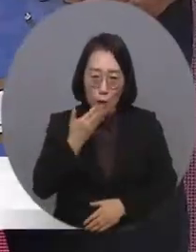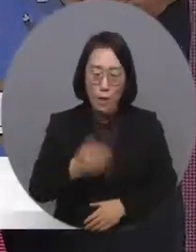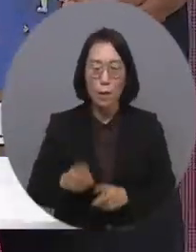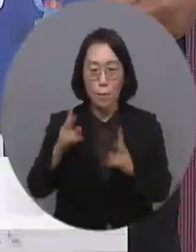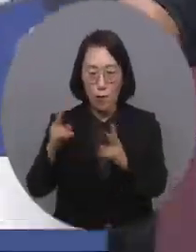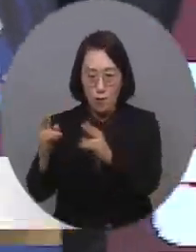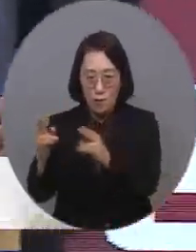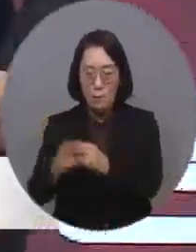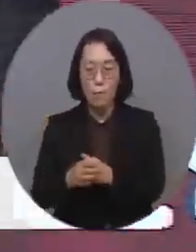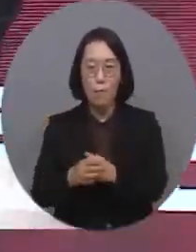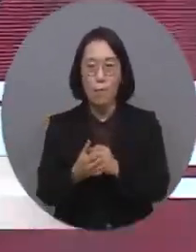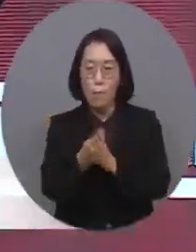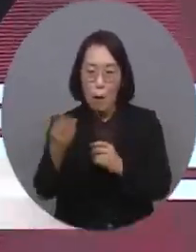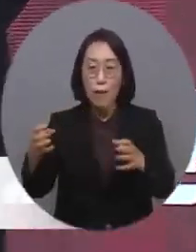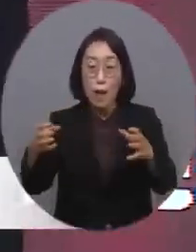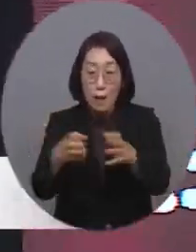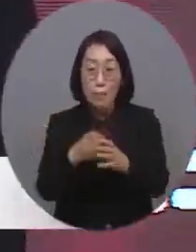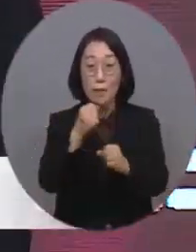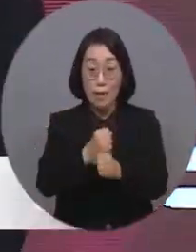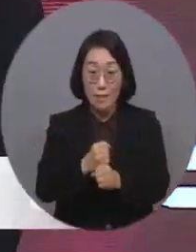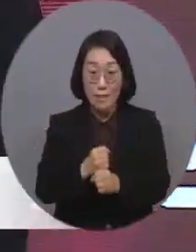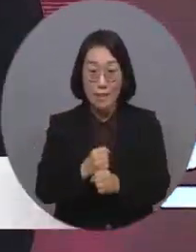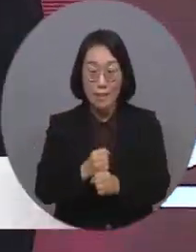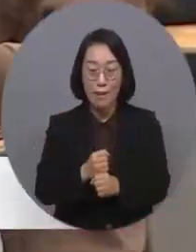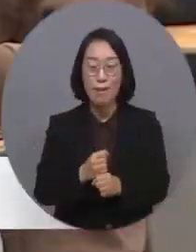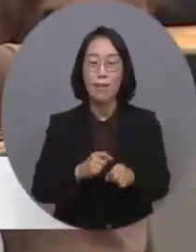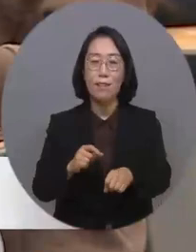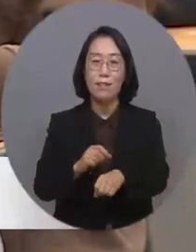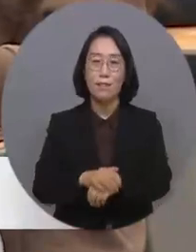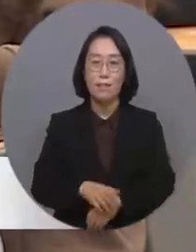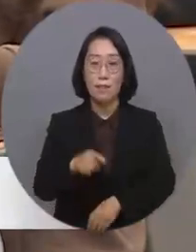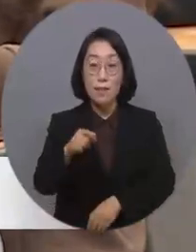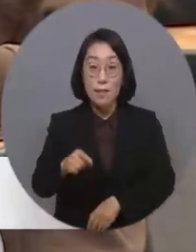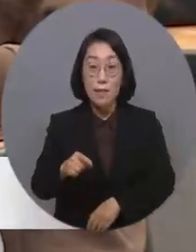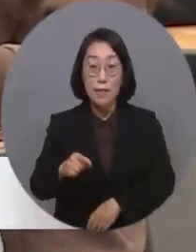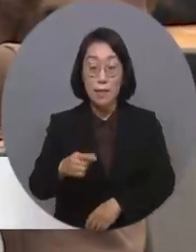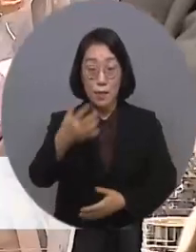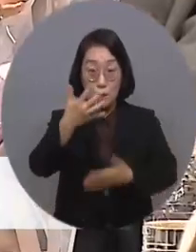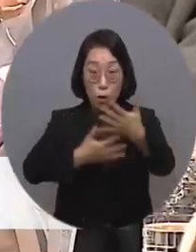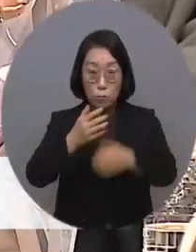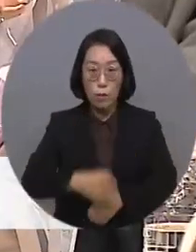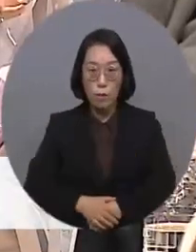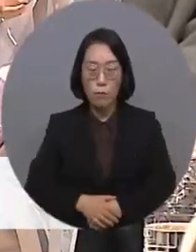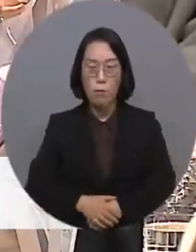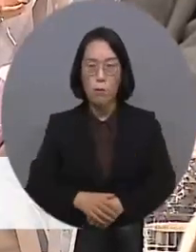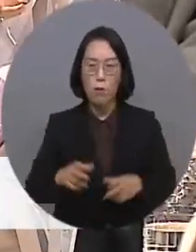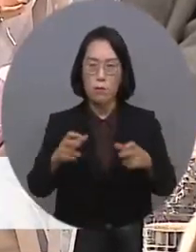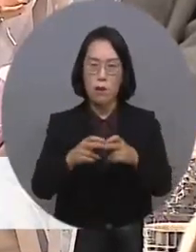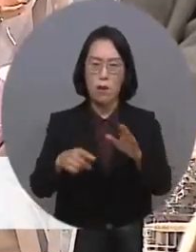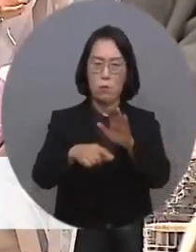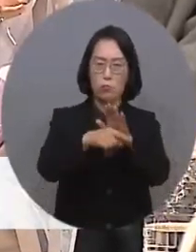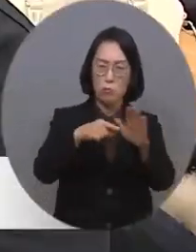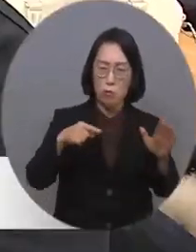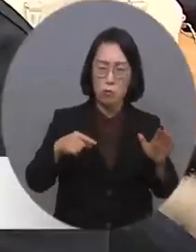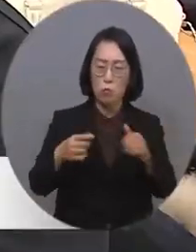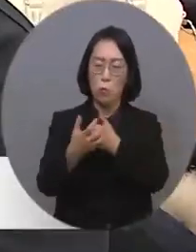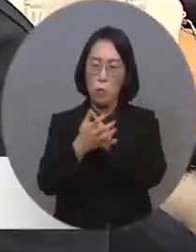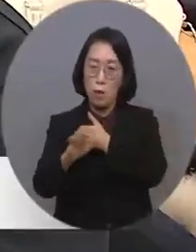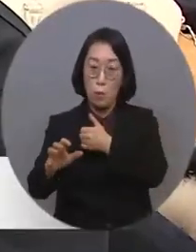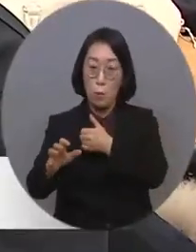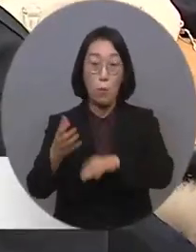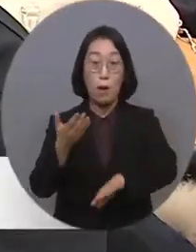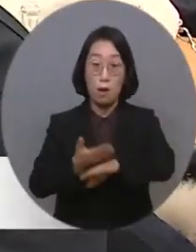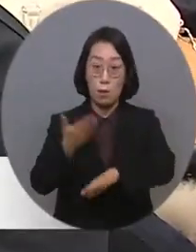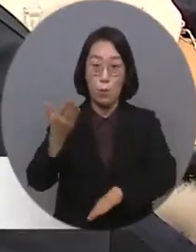편집자가 함께 제작해 주목을 받았습니다. 특히 해당 작품은 장애를 부정적이고 왜곡된 대상이 아닌